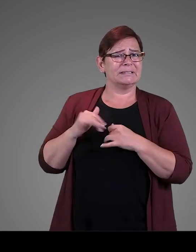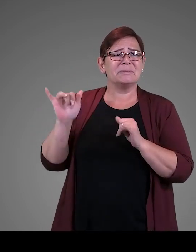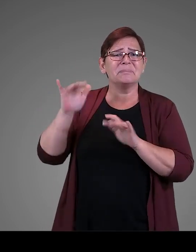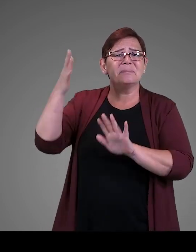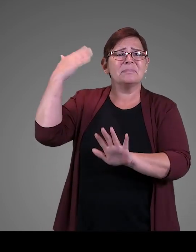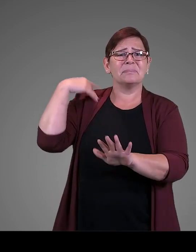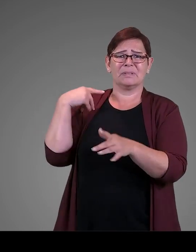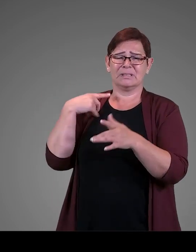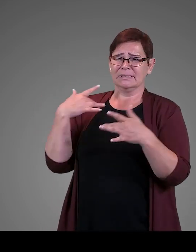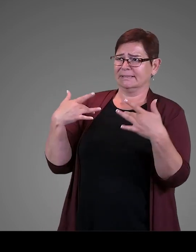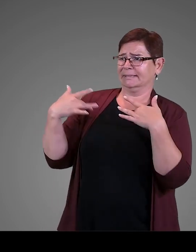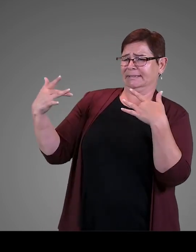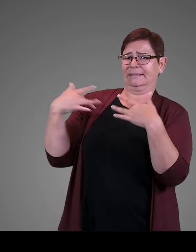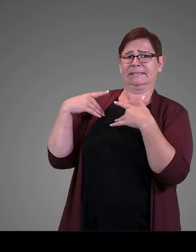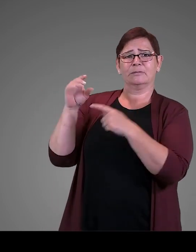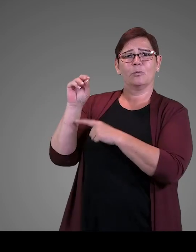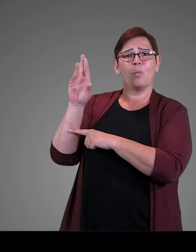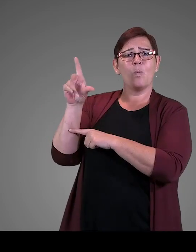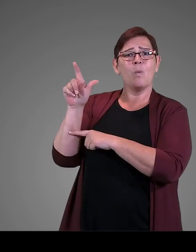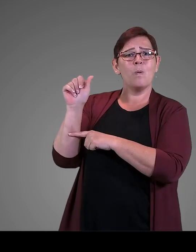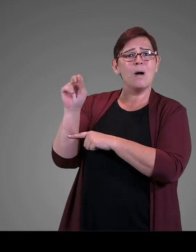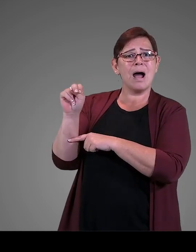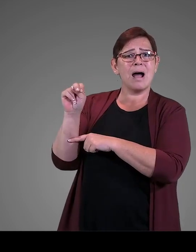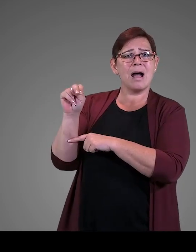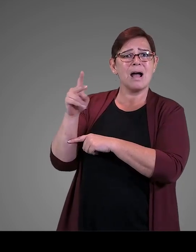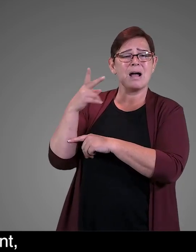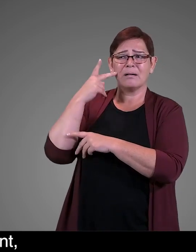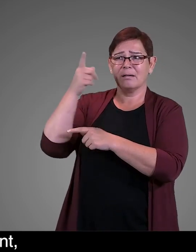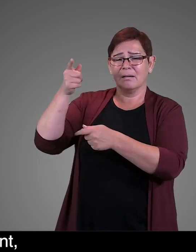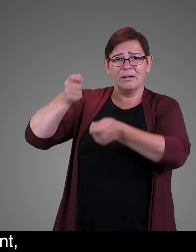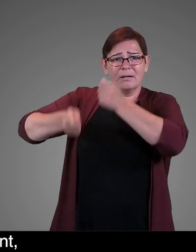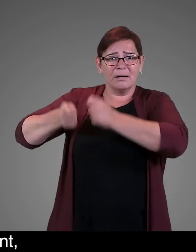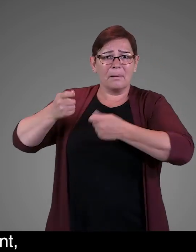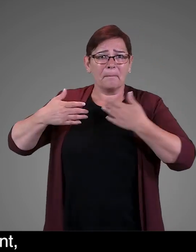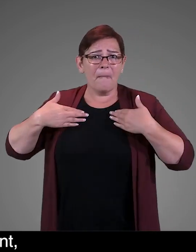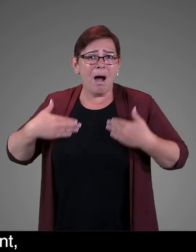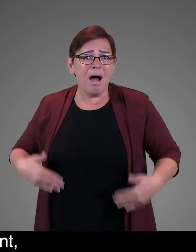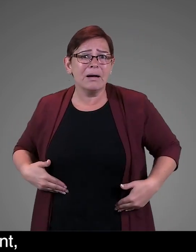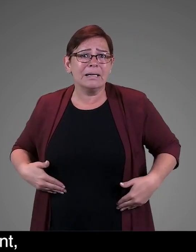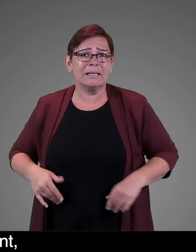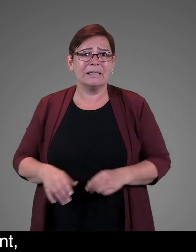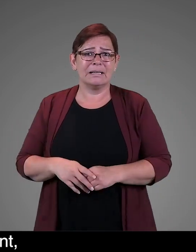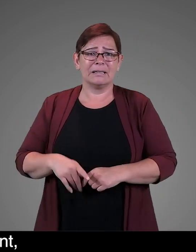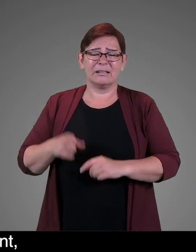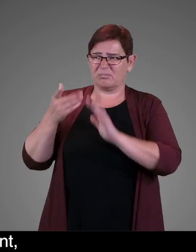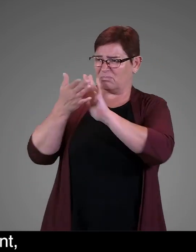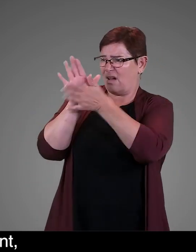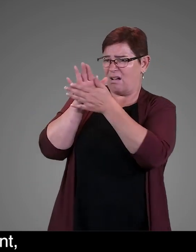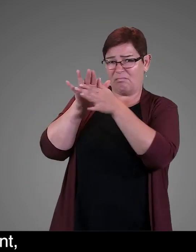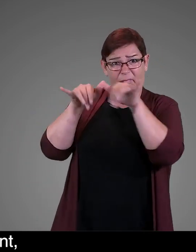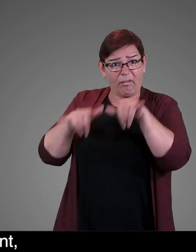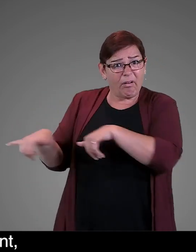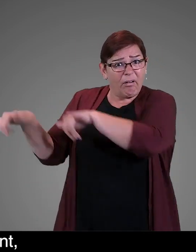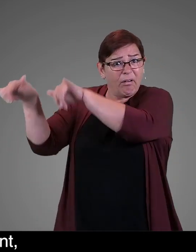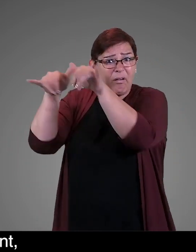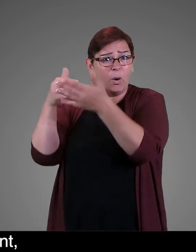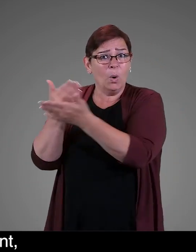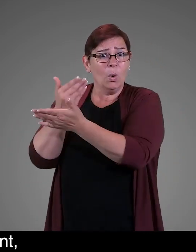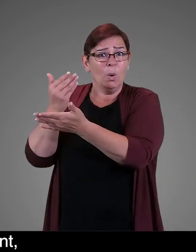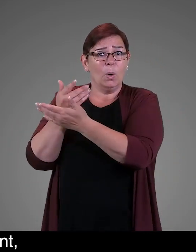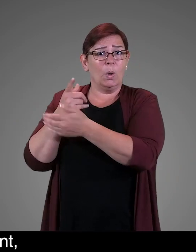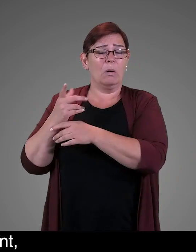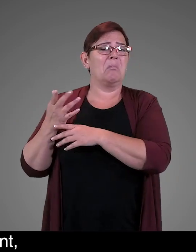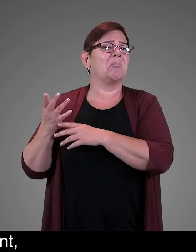s'inquiéter. De la même façon qu'on s'inquiétait quand on voyait Orlan se modifier le